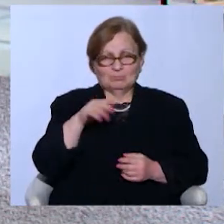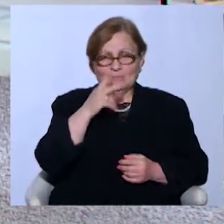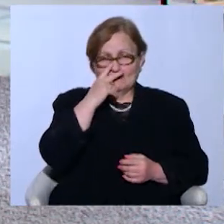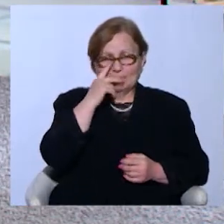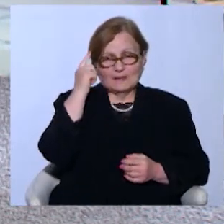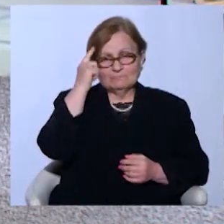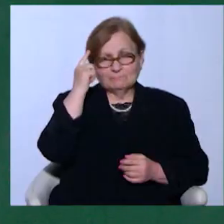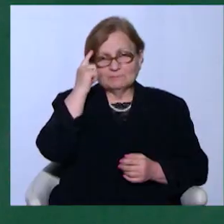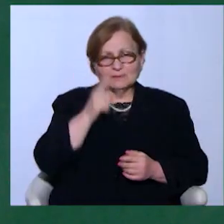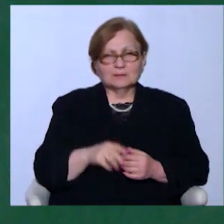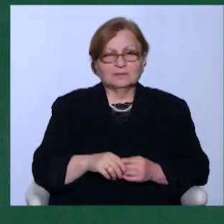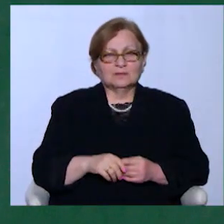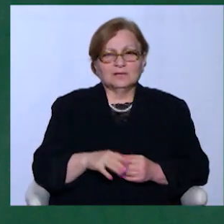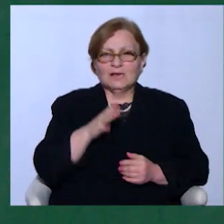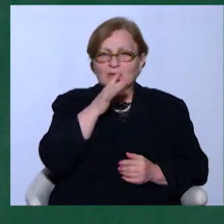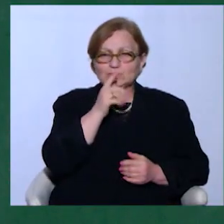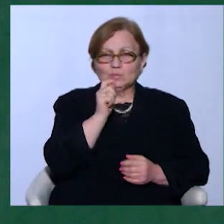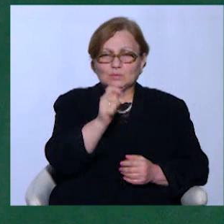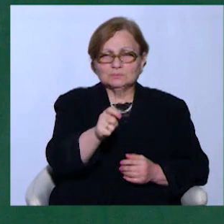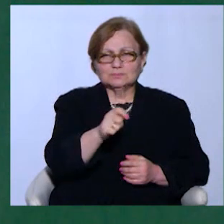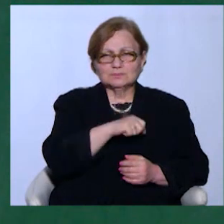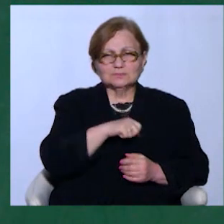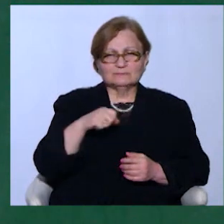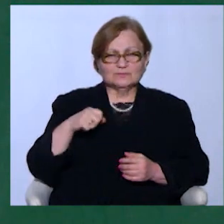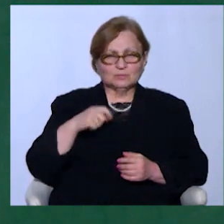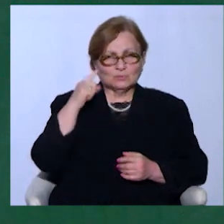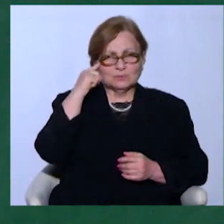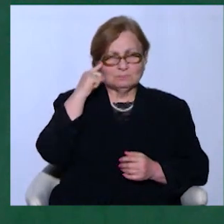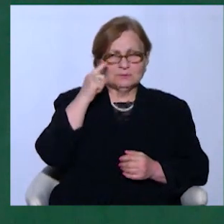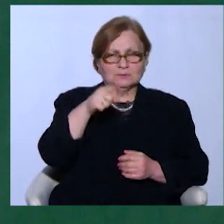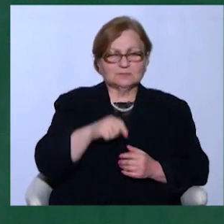დაიწყეთ ფიქრი. მე მოგცემთ ცოტა დროს.